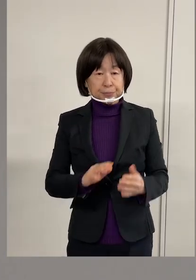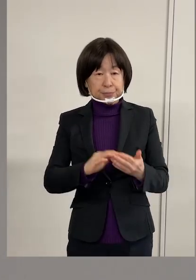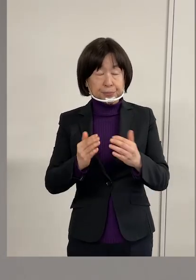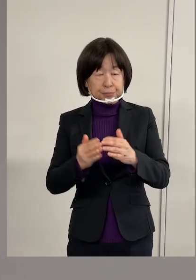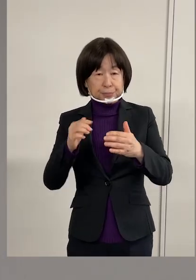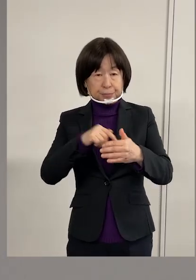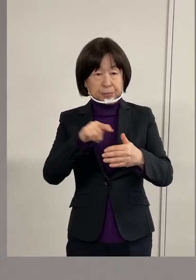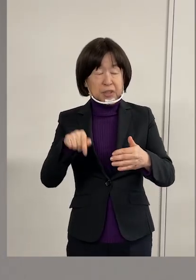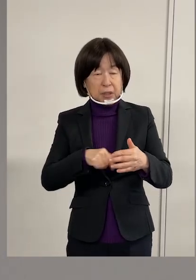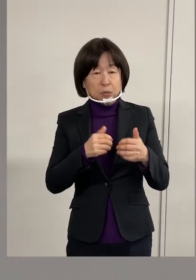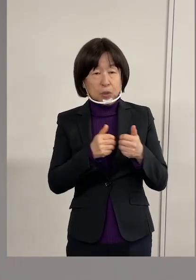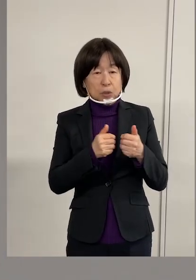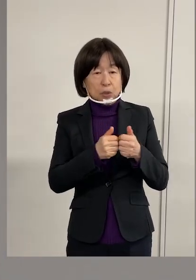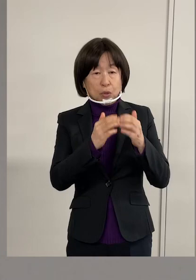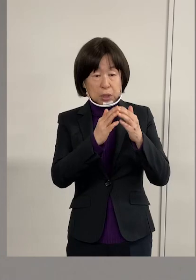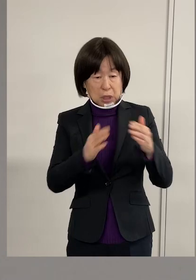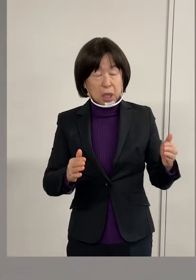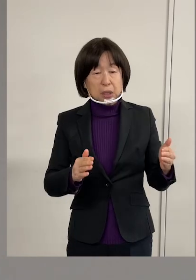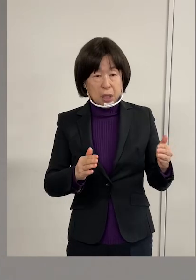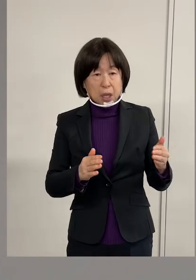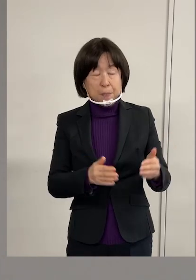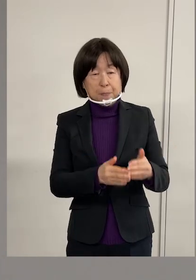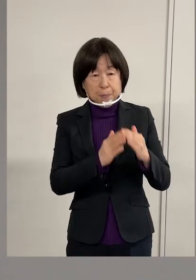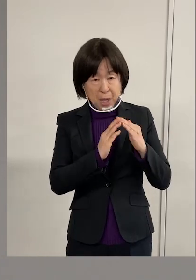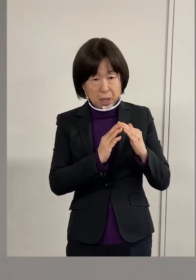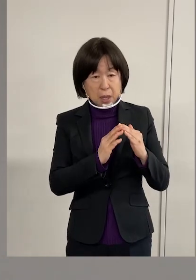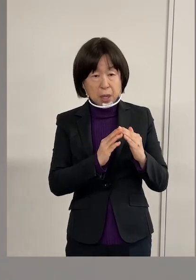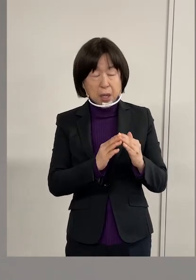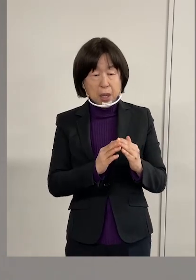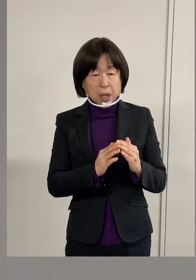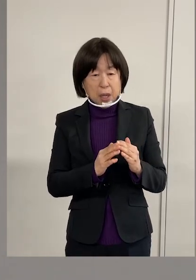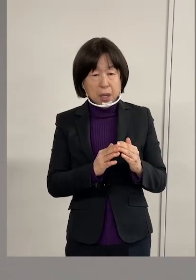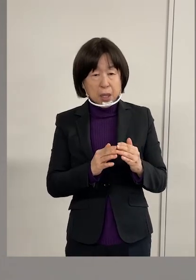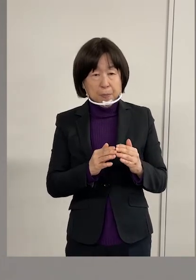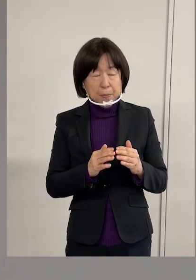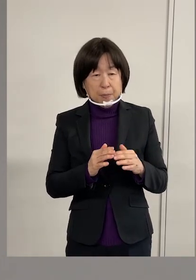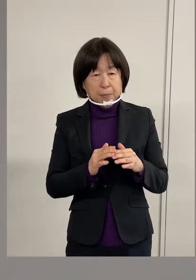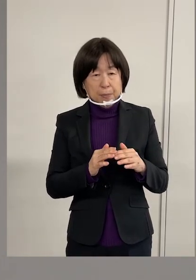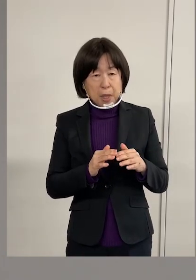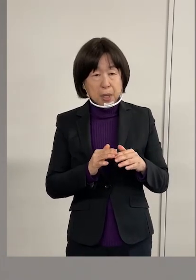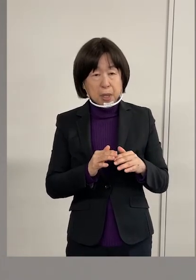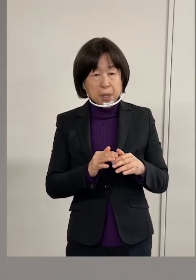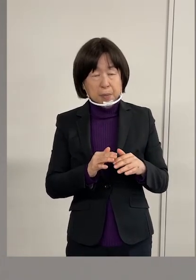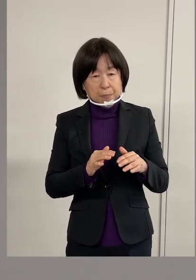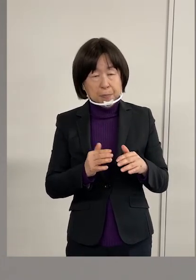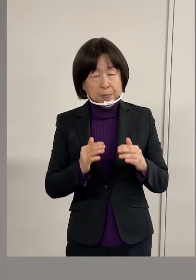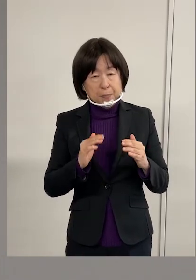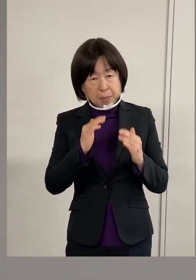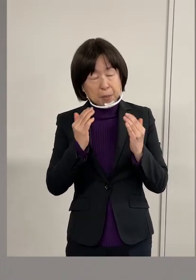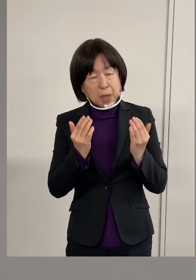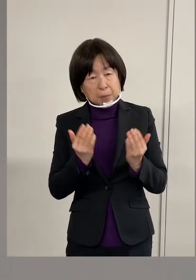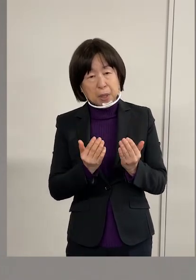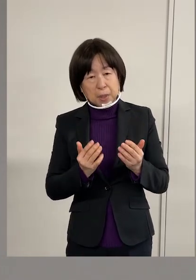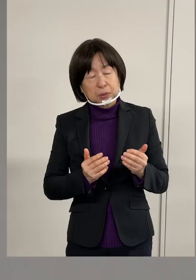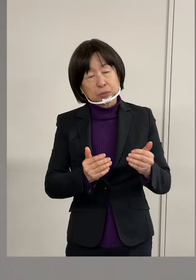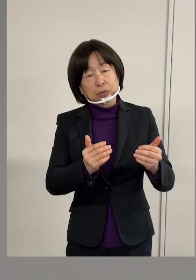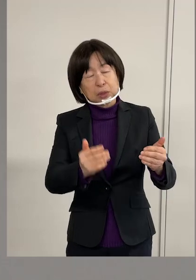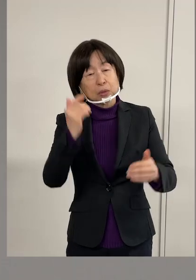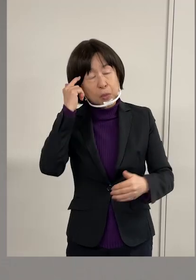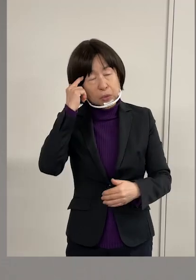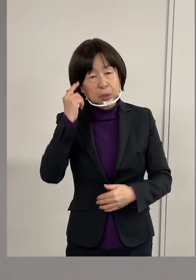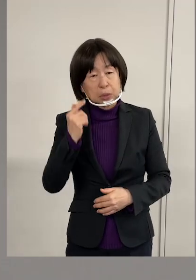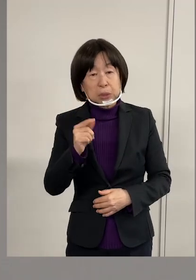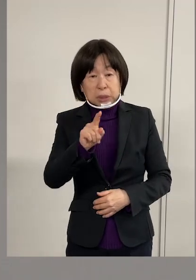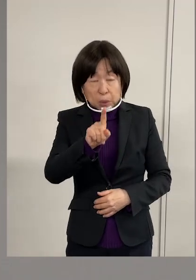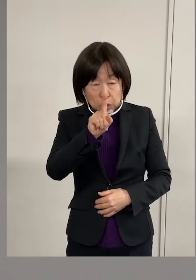う協議会ができてますので、一応体制は整ってきたと思います。で、一つ懸念はですね、去